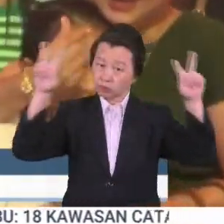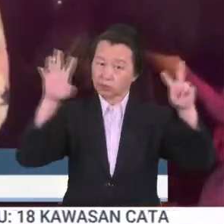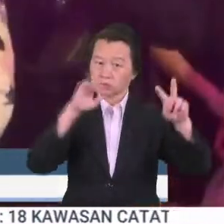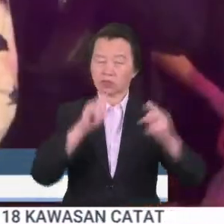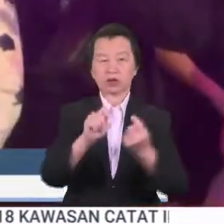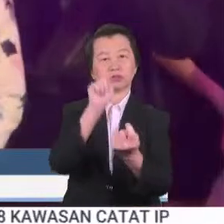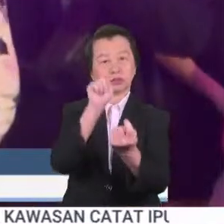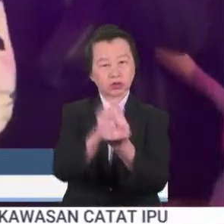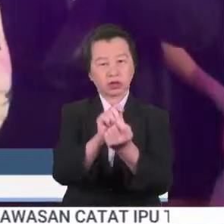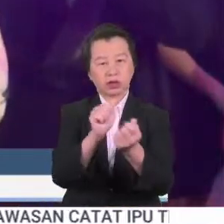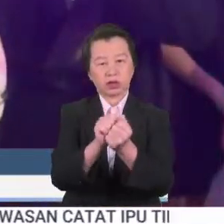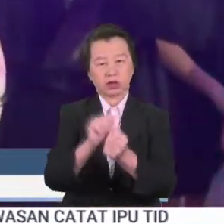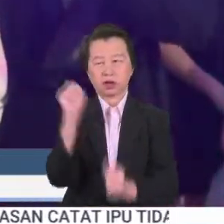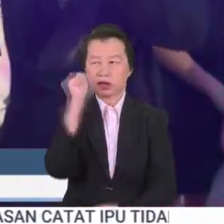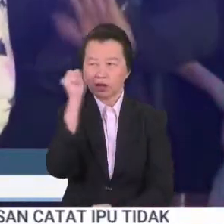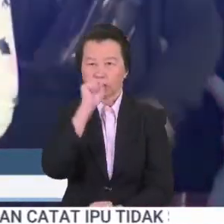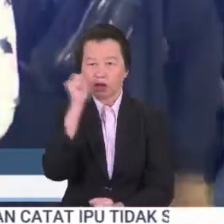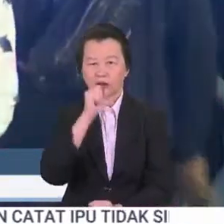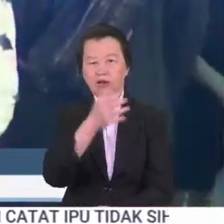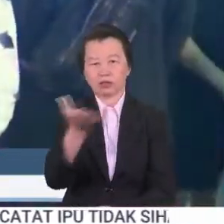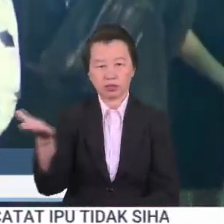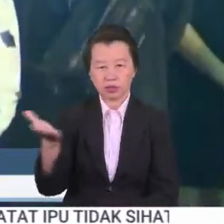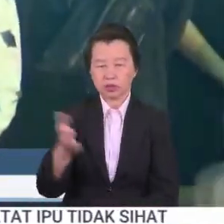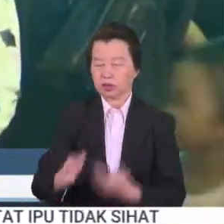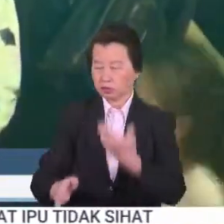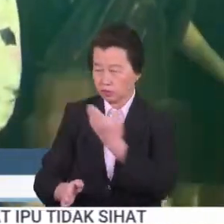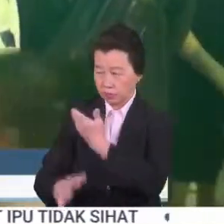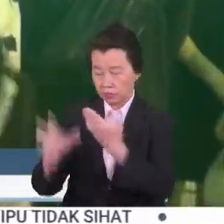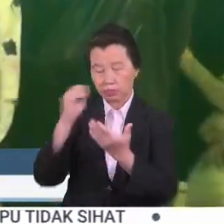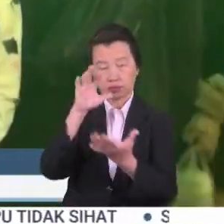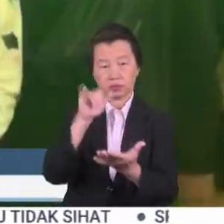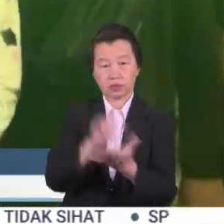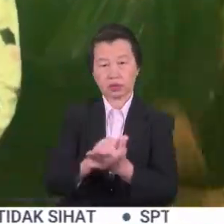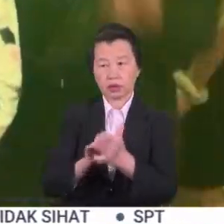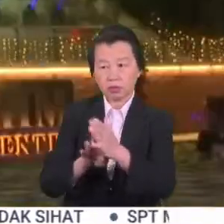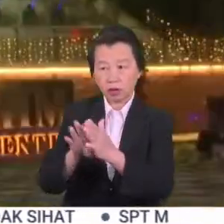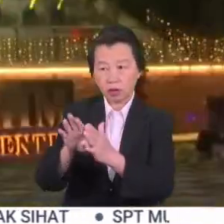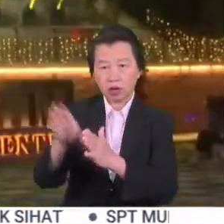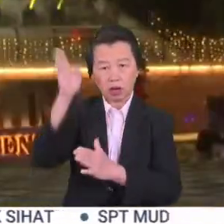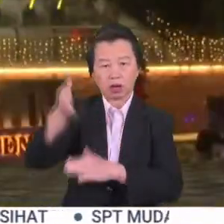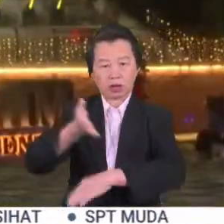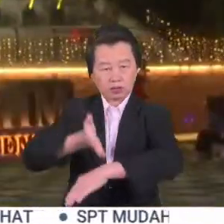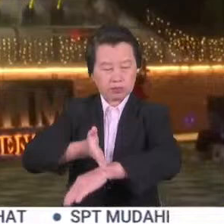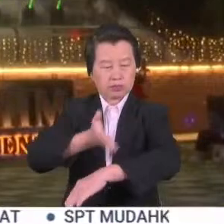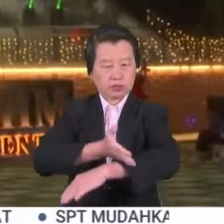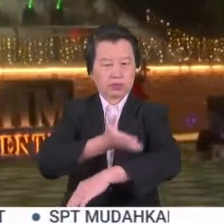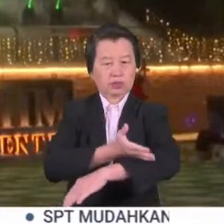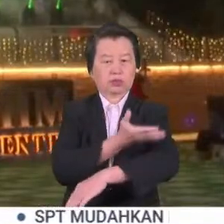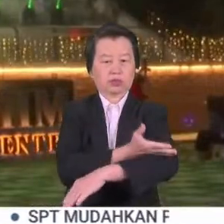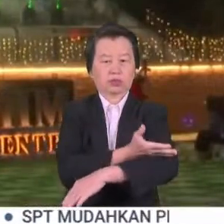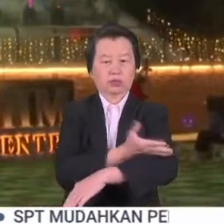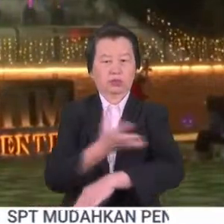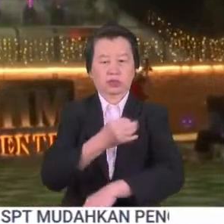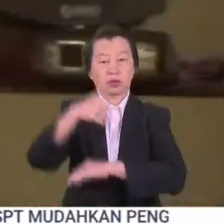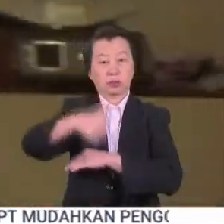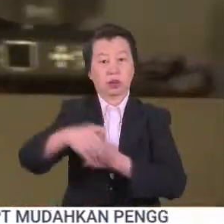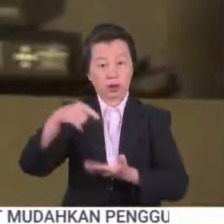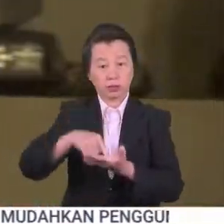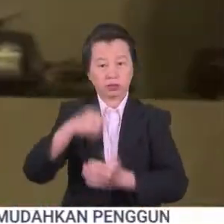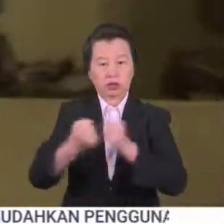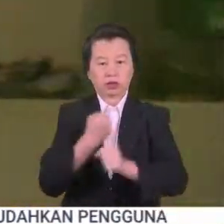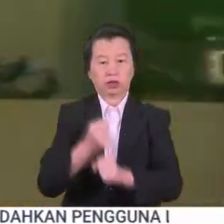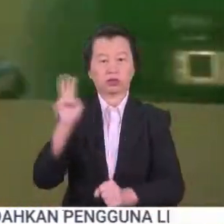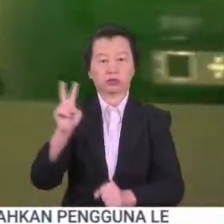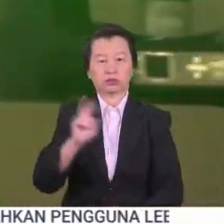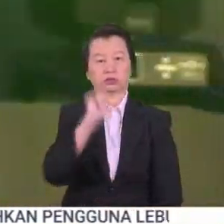dan bertepatan dengan konsep segulai sejalai beliau yakin pembangunan di Sibu Jaya akan terus berkembang dengan jayanya tahun ini merupakan tahun